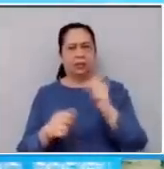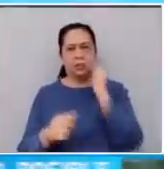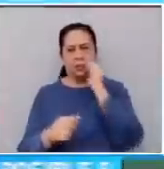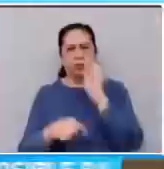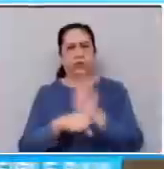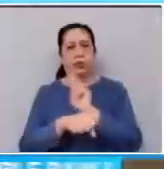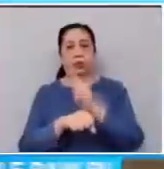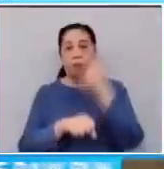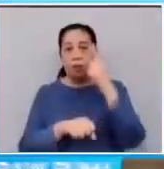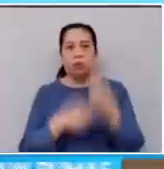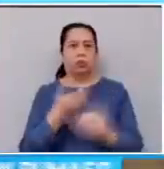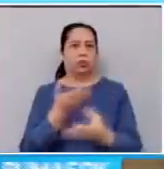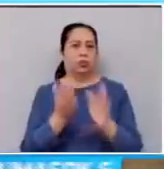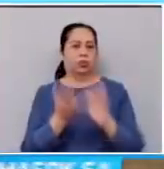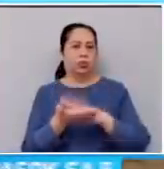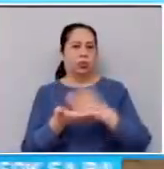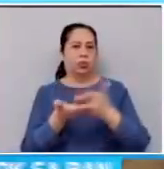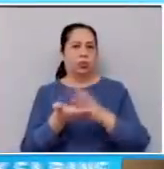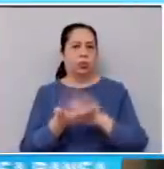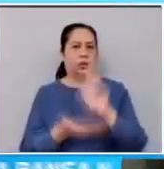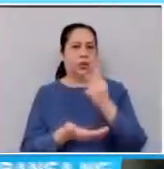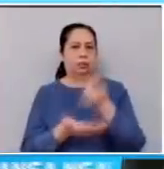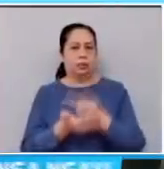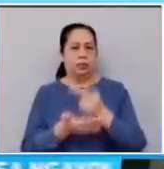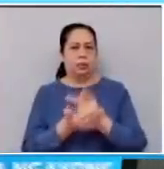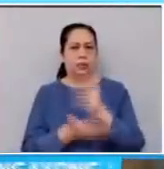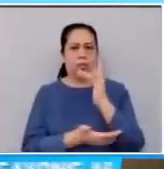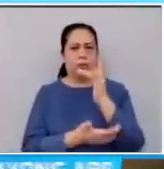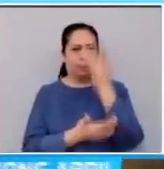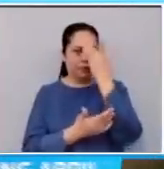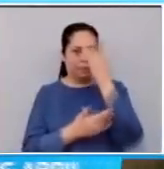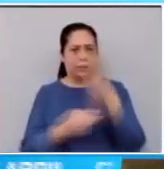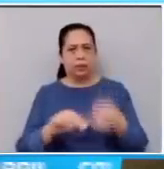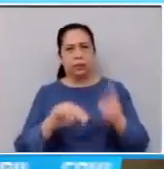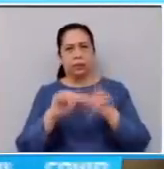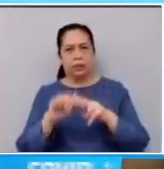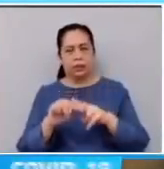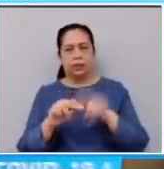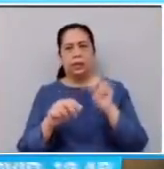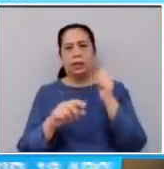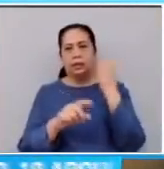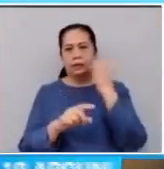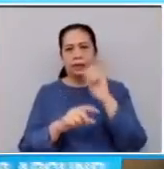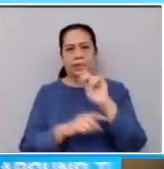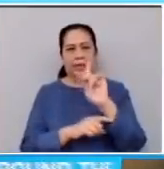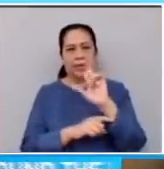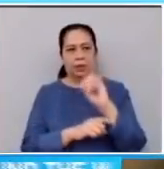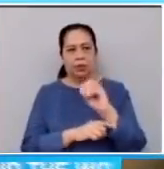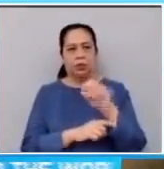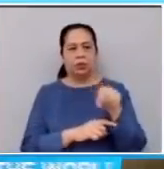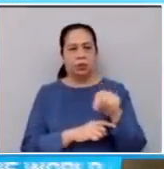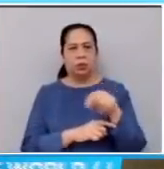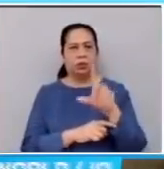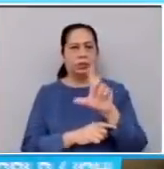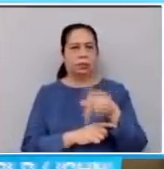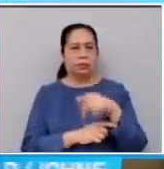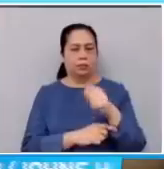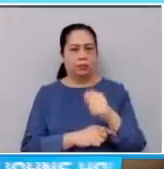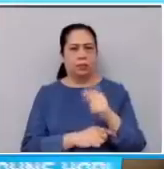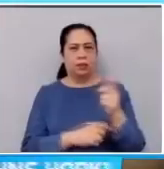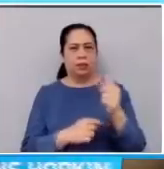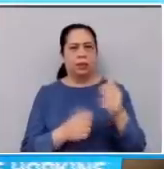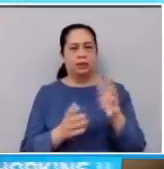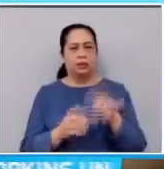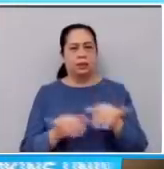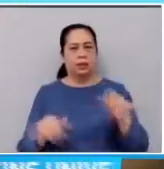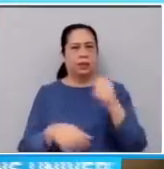pagluluto. 3 pesos and 25 centavos ang itataas kada kilo ng LPG o liquefied petroleum gas sa isang standard na 11